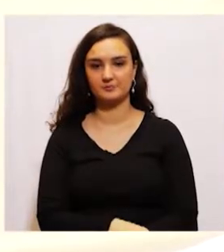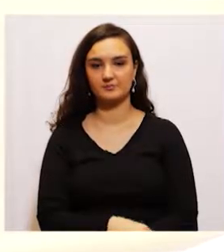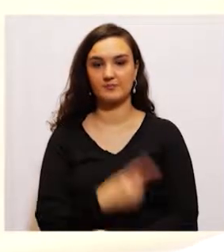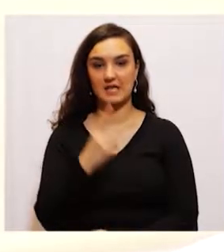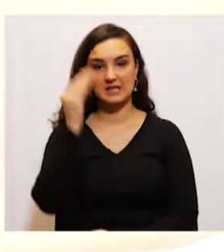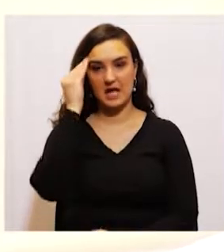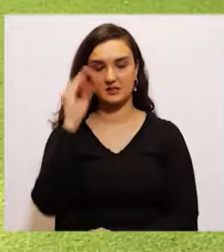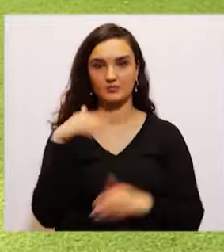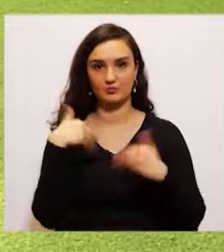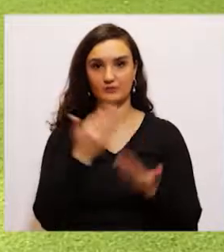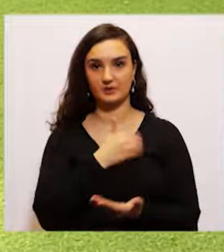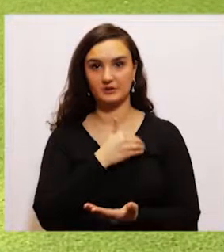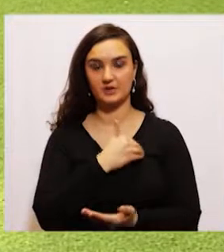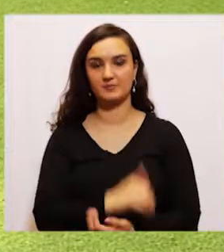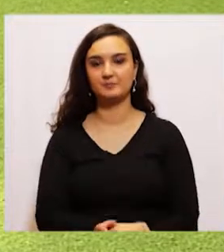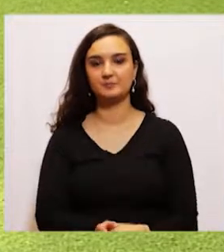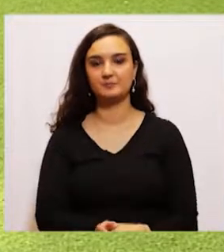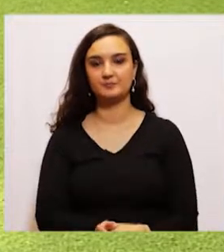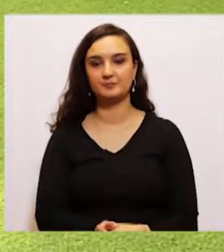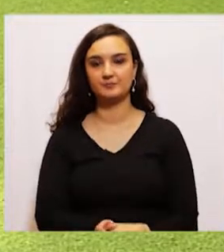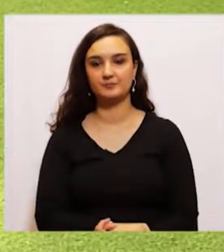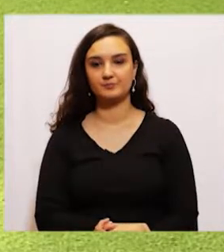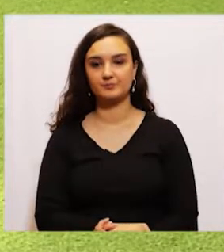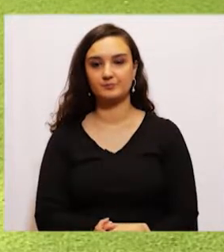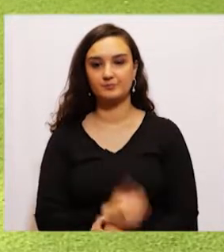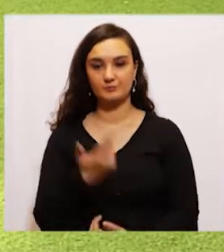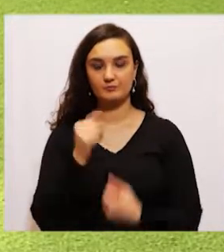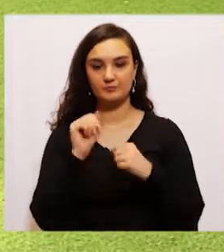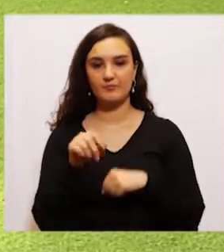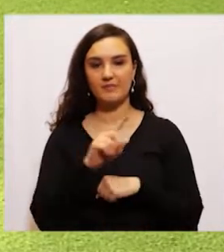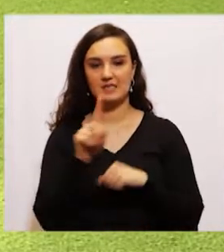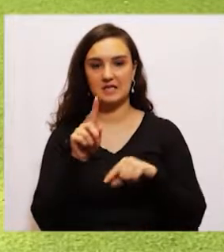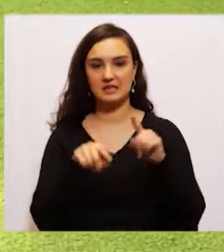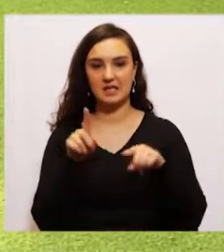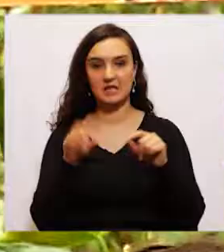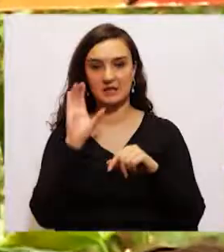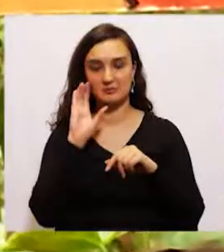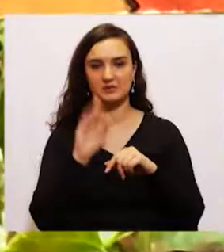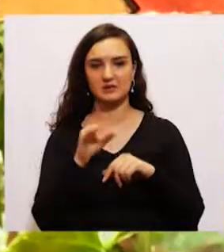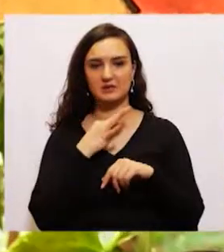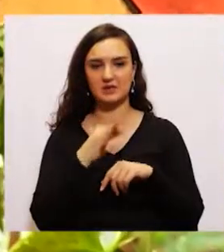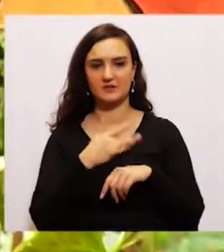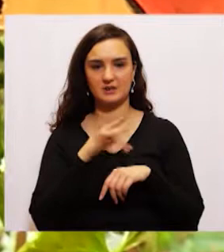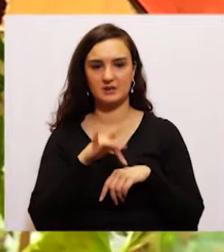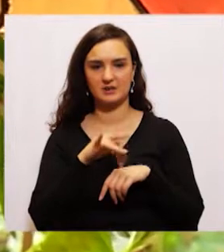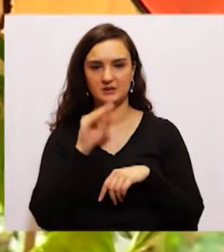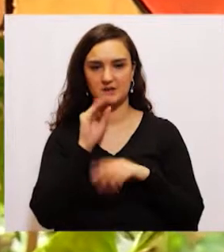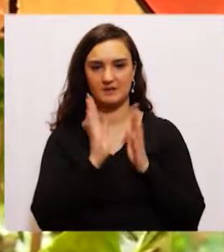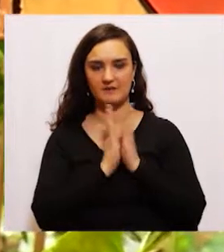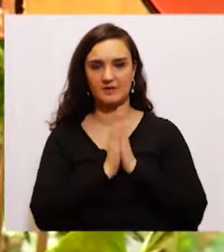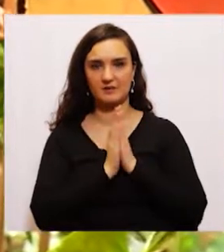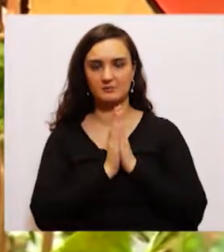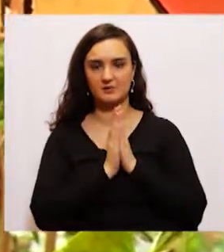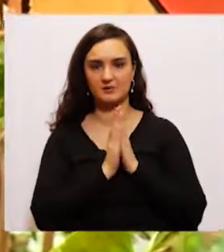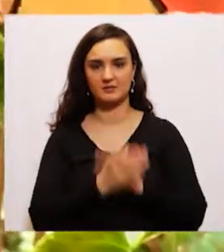იდეას მოგაწოდებ, კარგი? ხო შეიძლება? რაღაცებში ხანდახან ხო დამიჯერე, მე რა საყვარელი ძაღლი სენბერნარს